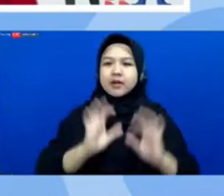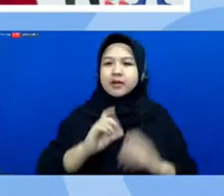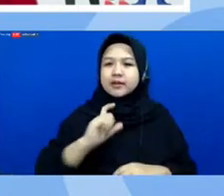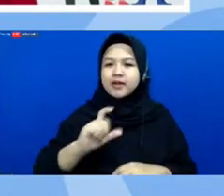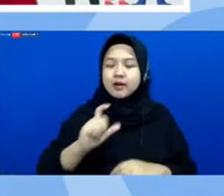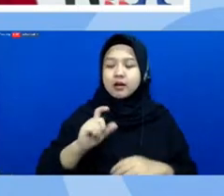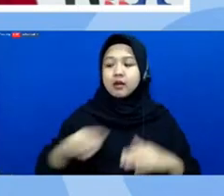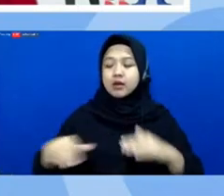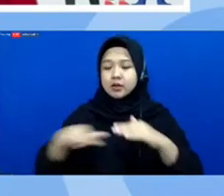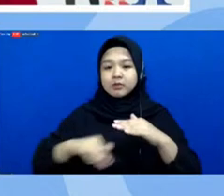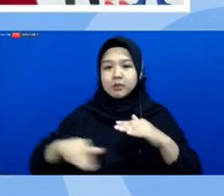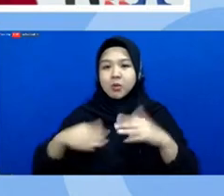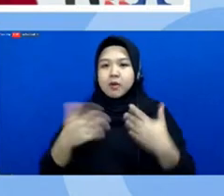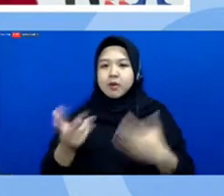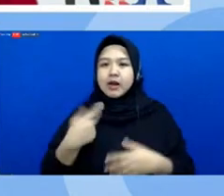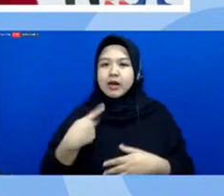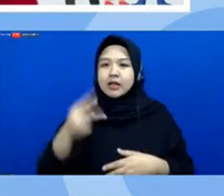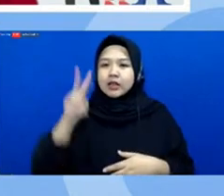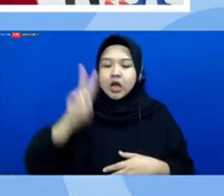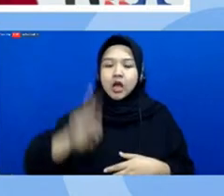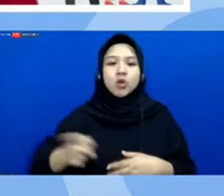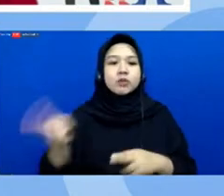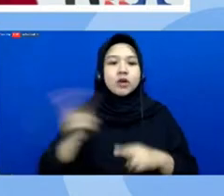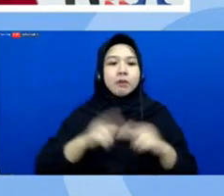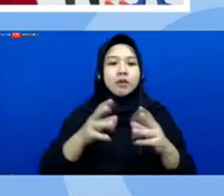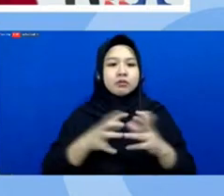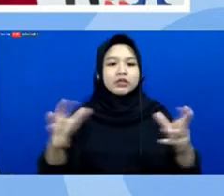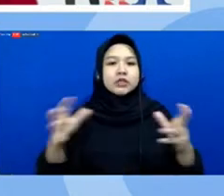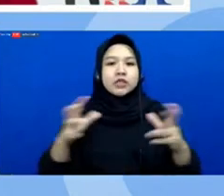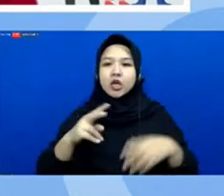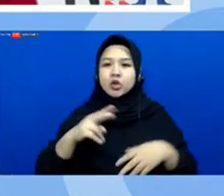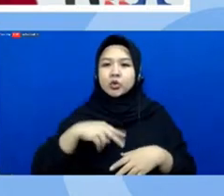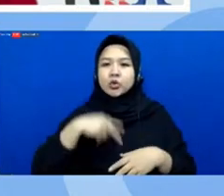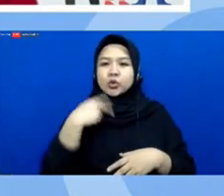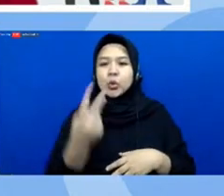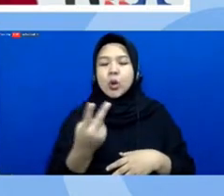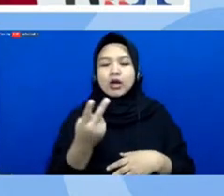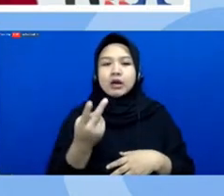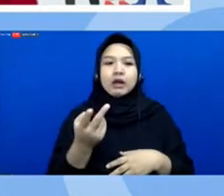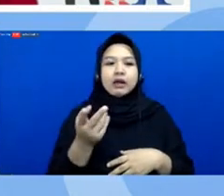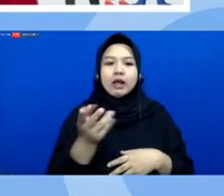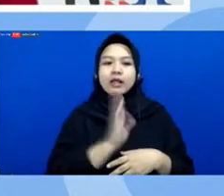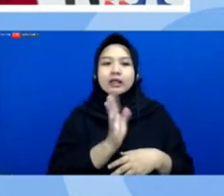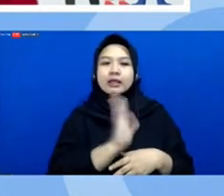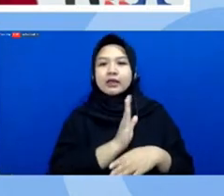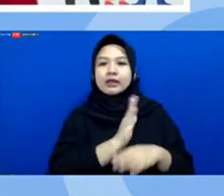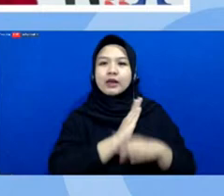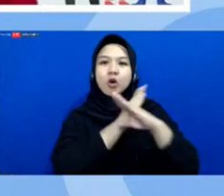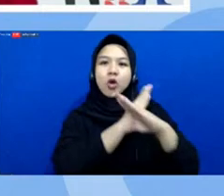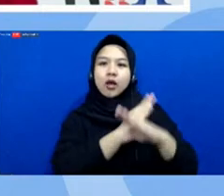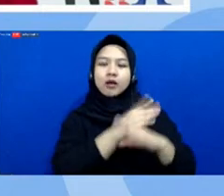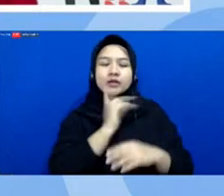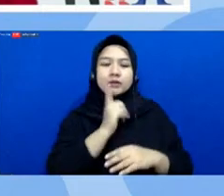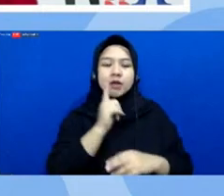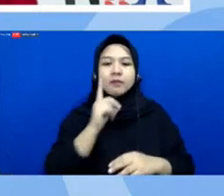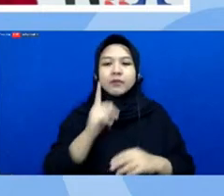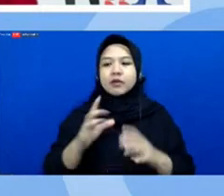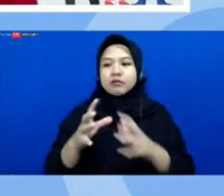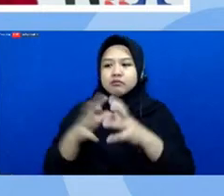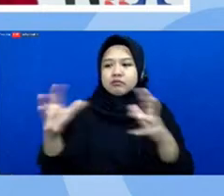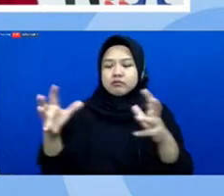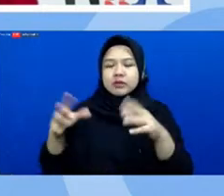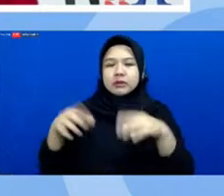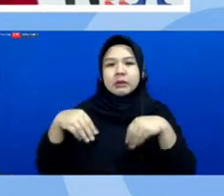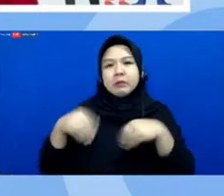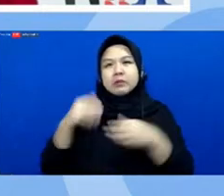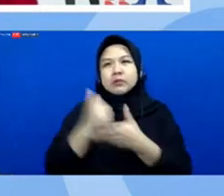bawah tentunya kita harus perbesar suara yang non-denial tadi. Karena silent majority ini banyak. Orang yang